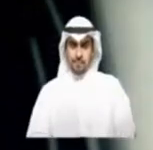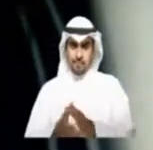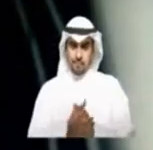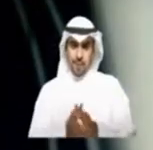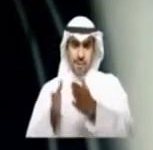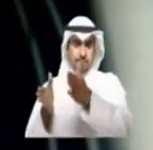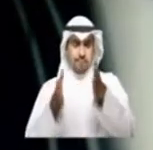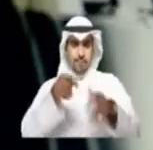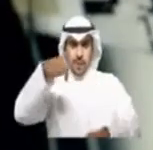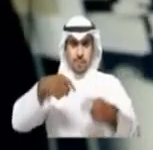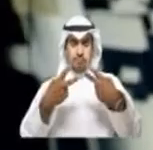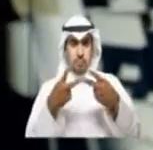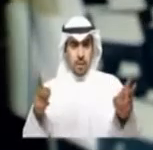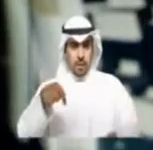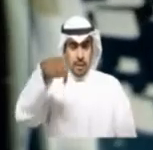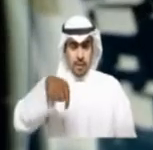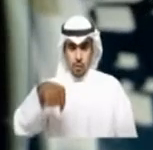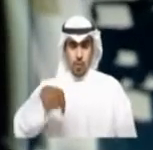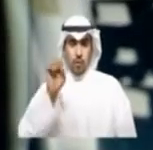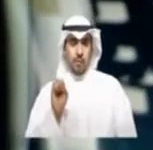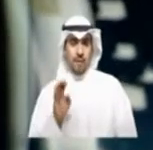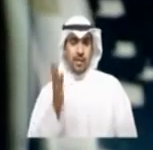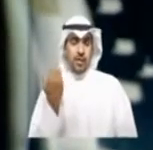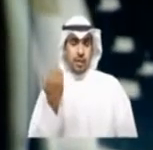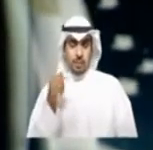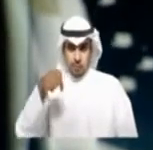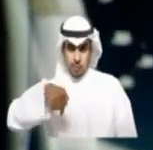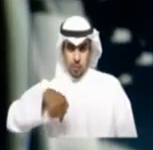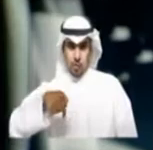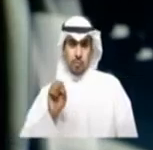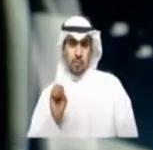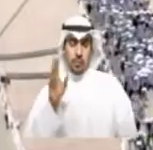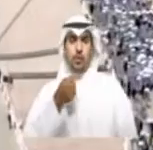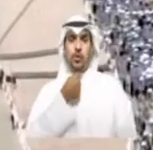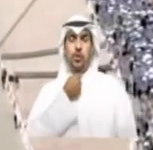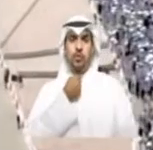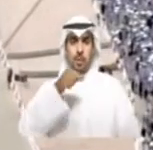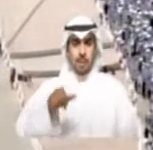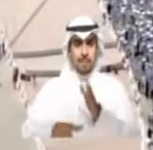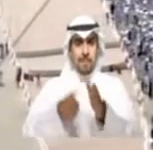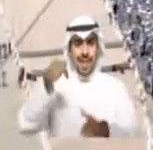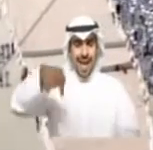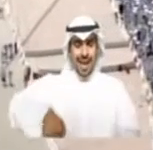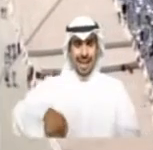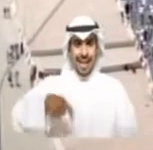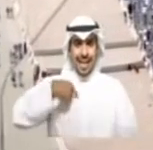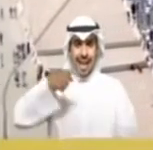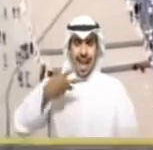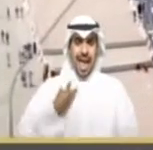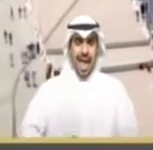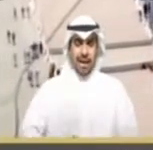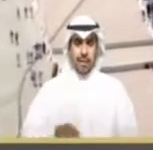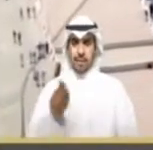بدأ جموع ضيوف الرحمن منذ فجر الجمعة اليوم أول أيام عيد الأضحى المبارك أداء مناسك